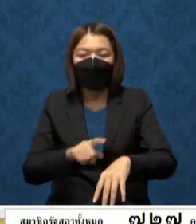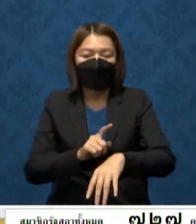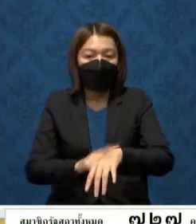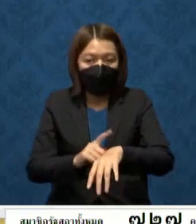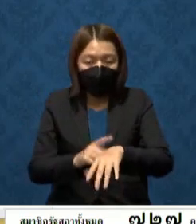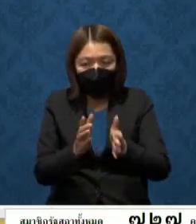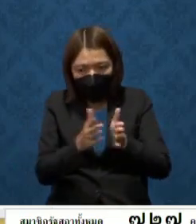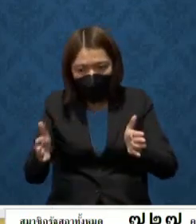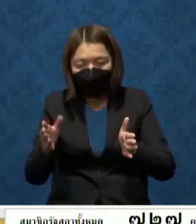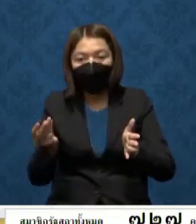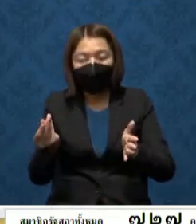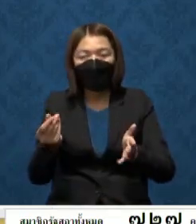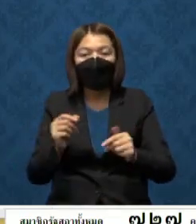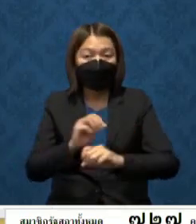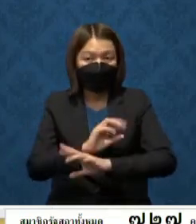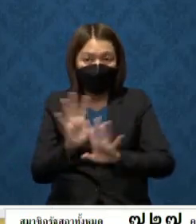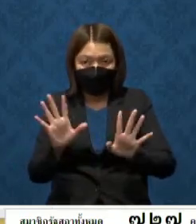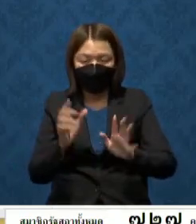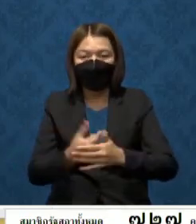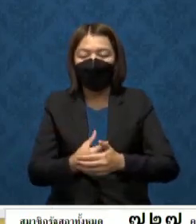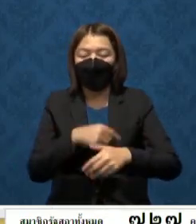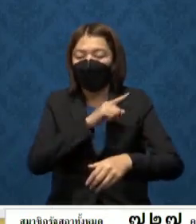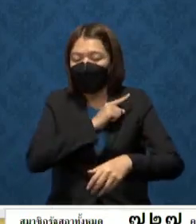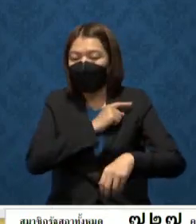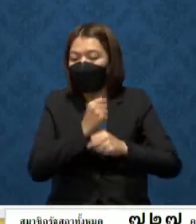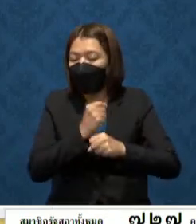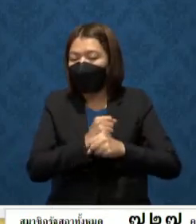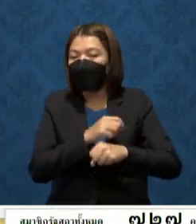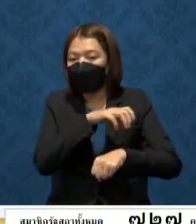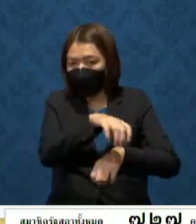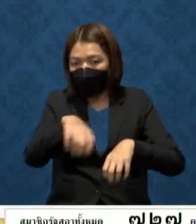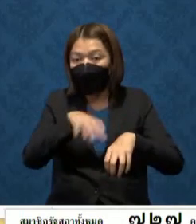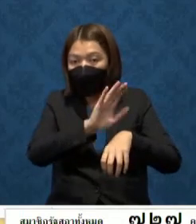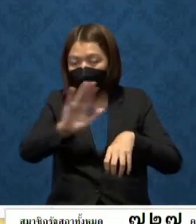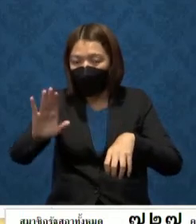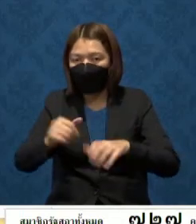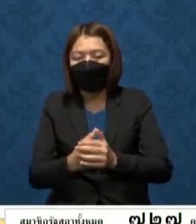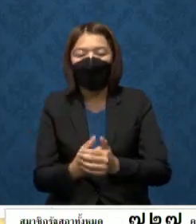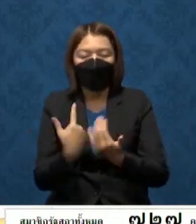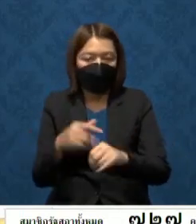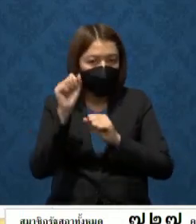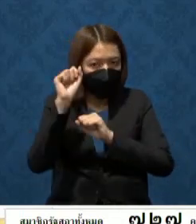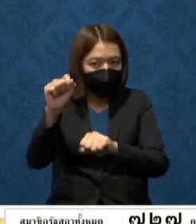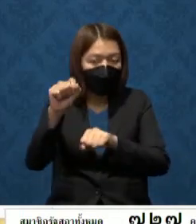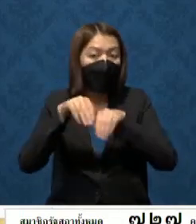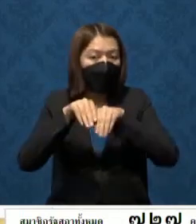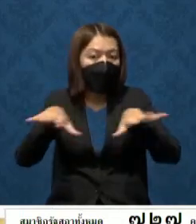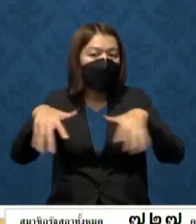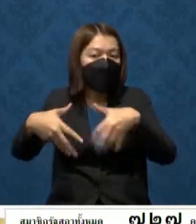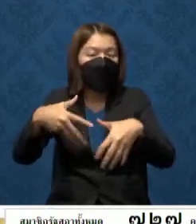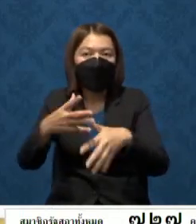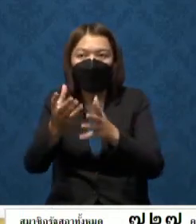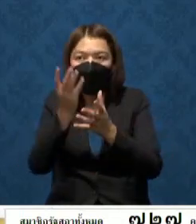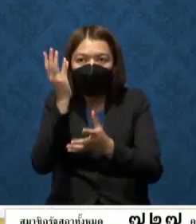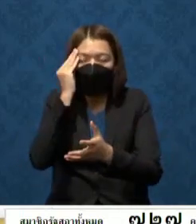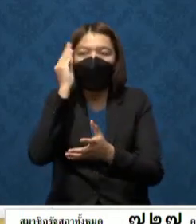้องปะกาดianศันศันศ whiteสห